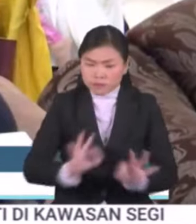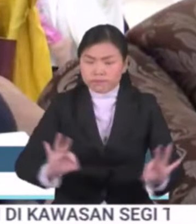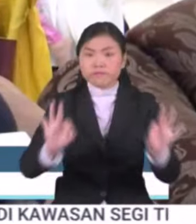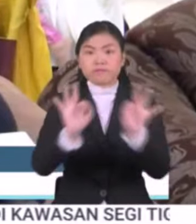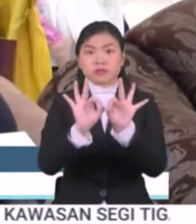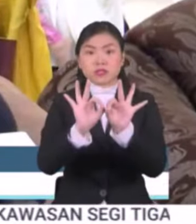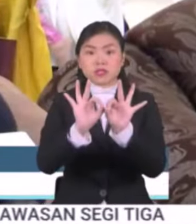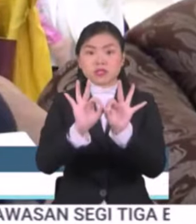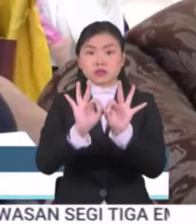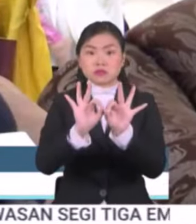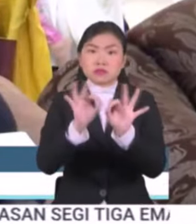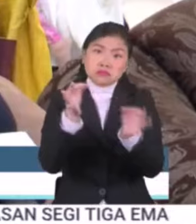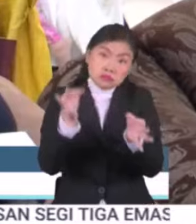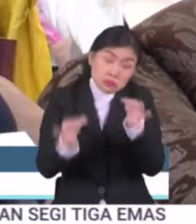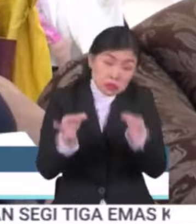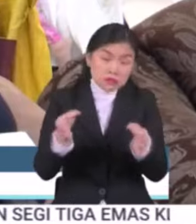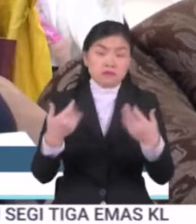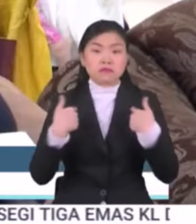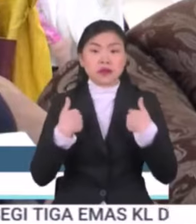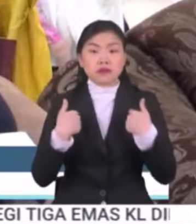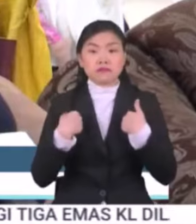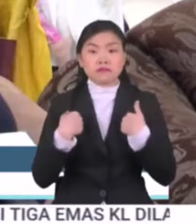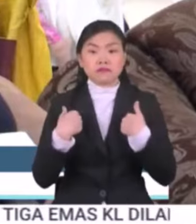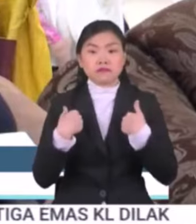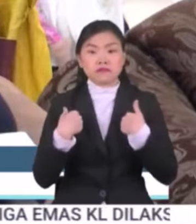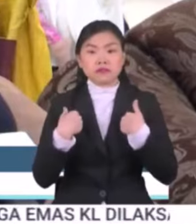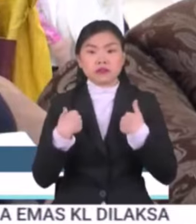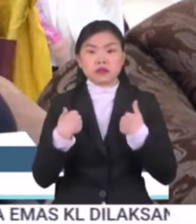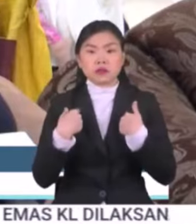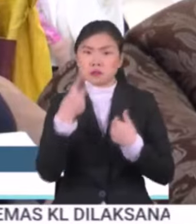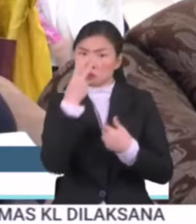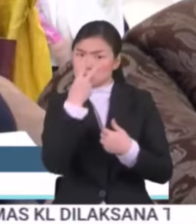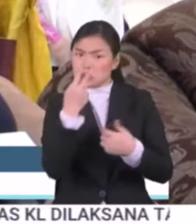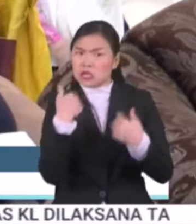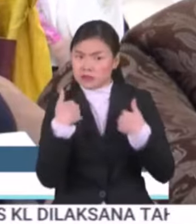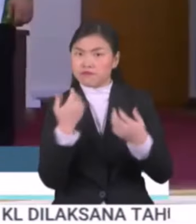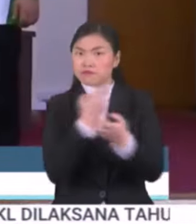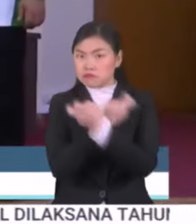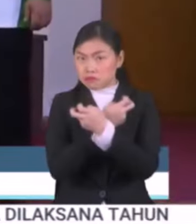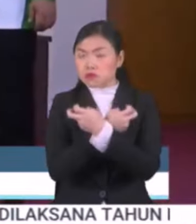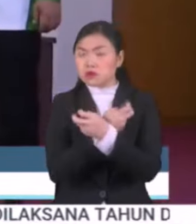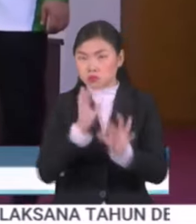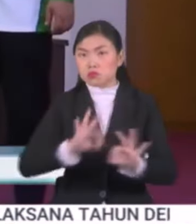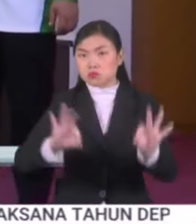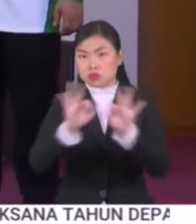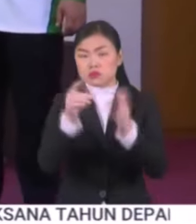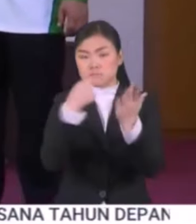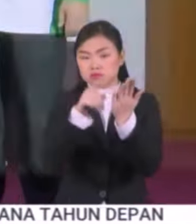Soal-soal kalau ada apa-apa yang dilihat sebagai keracunan dan sebagainya.